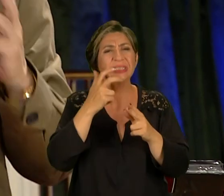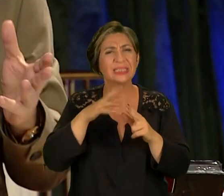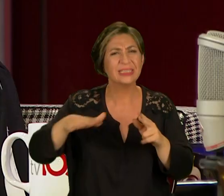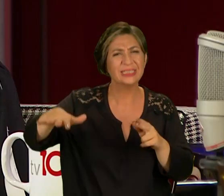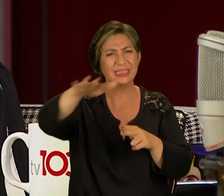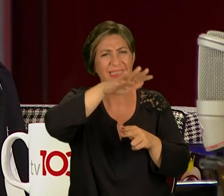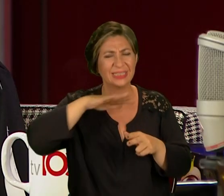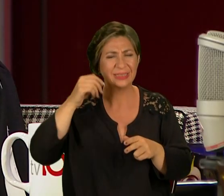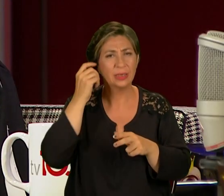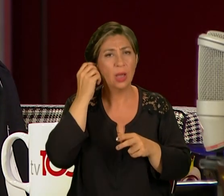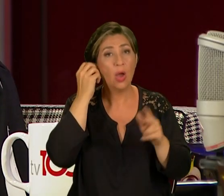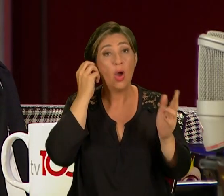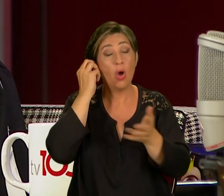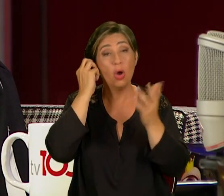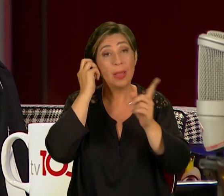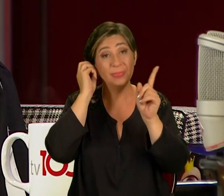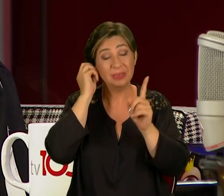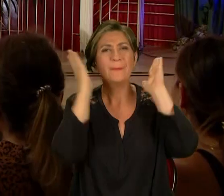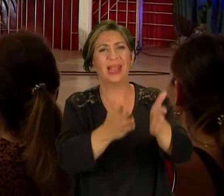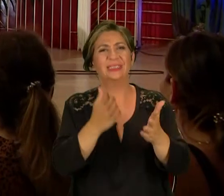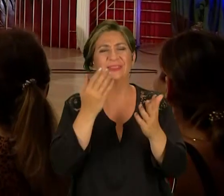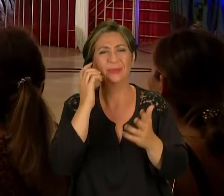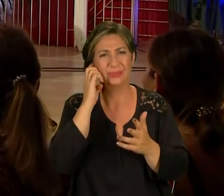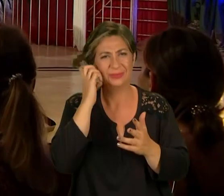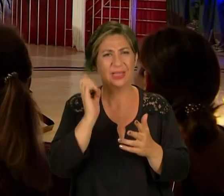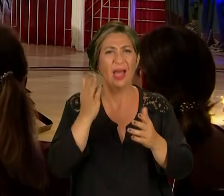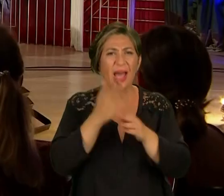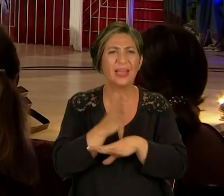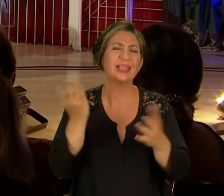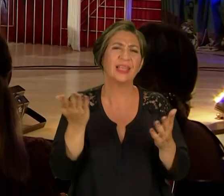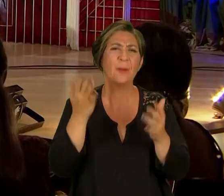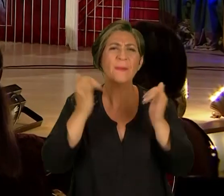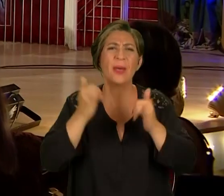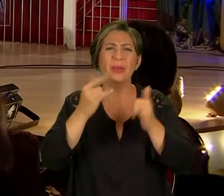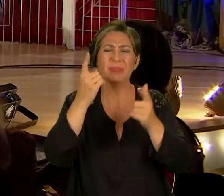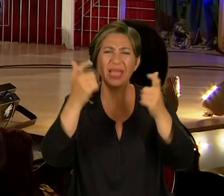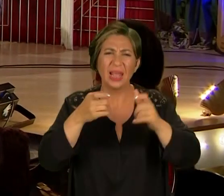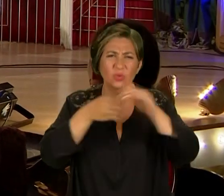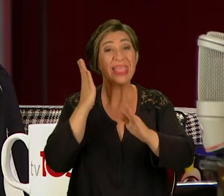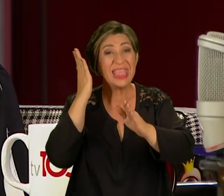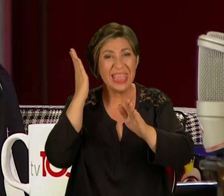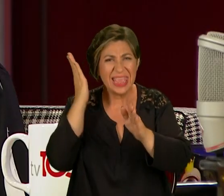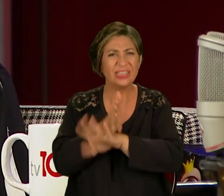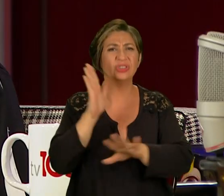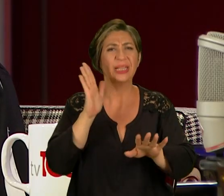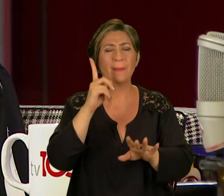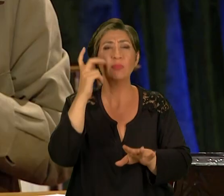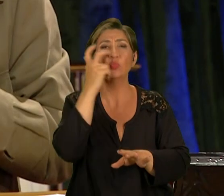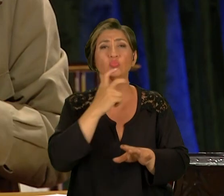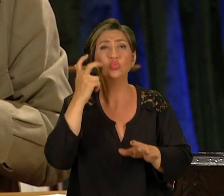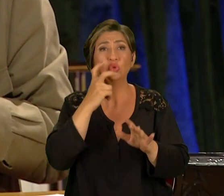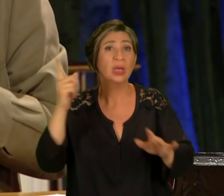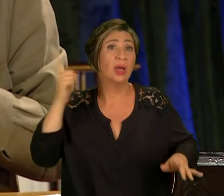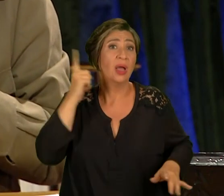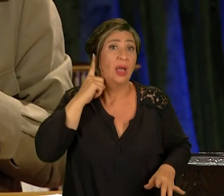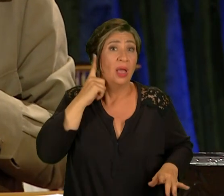müzik piyasasını öyle bir çıkmaz sokağa soktu ki hakikaten berbat bir yere soktu. Herif bir müzik ilahı